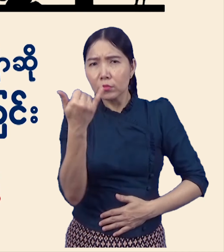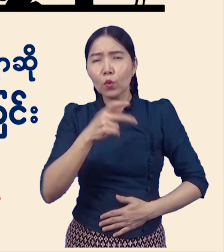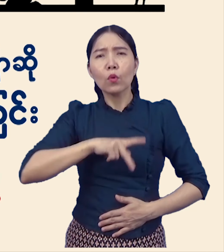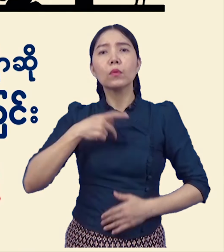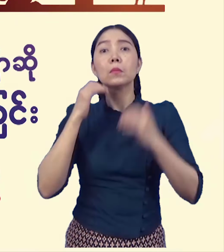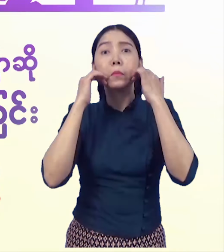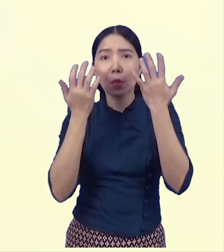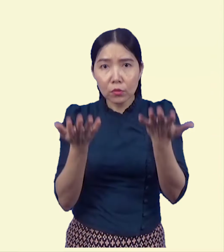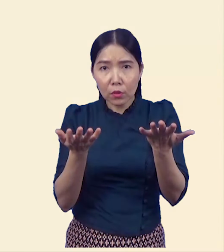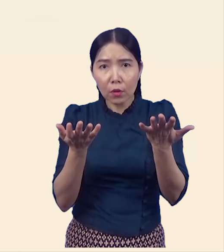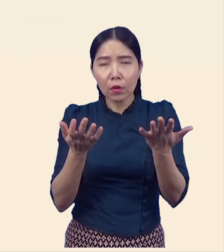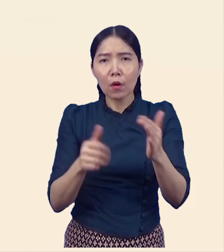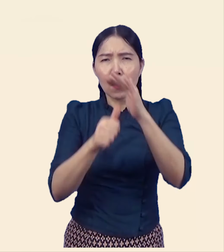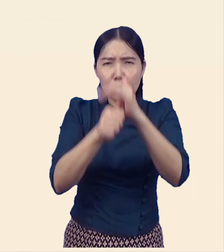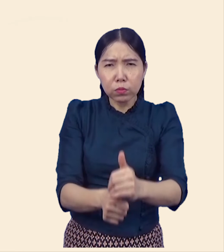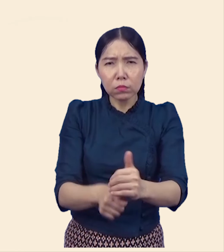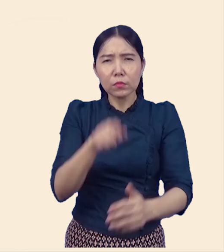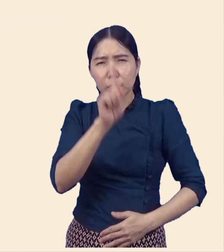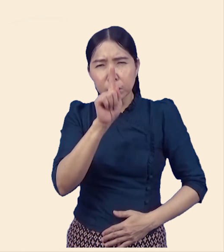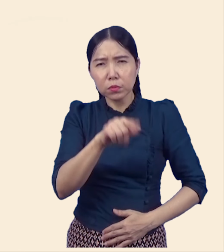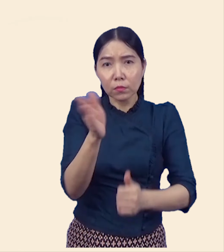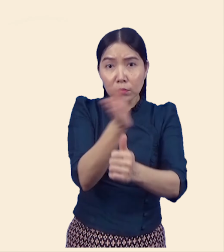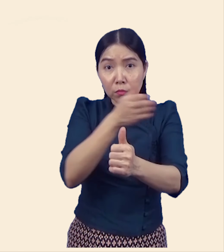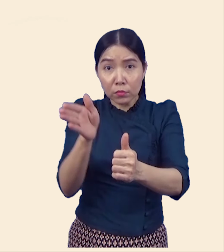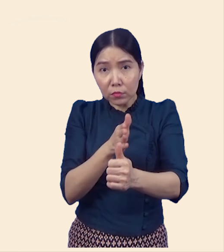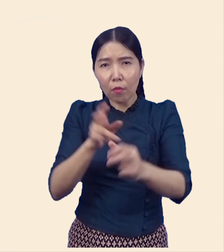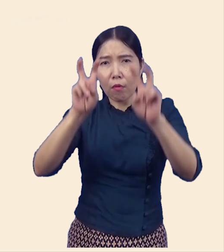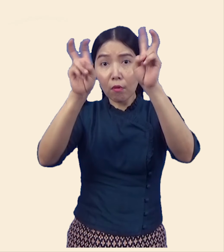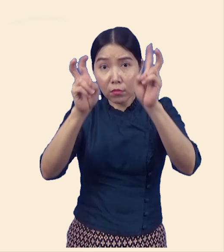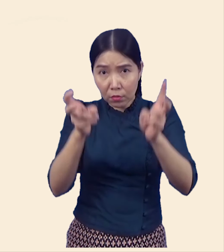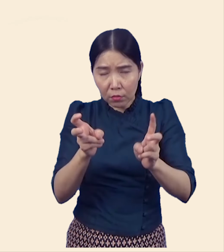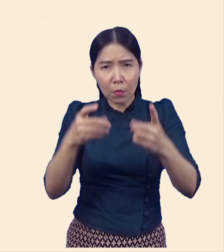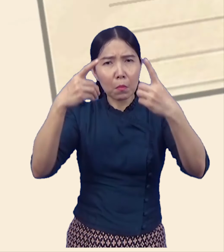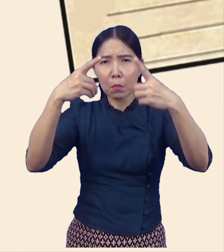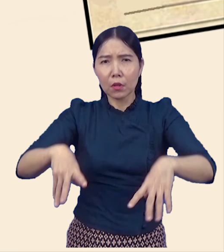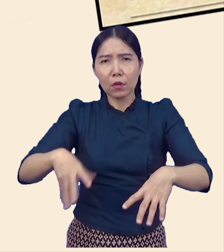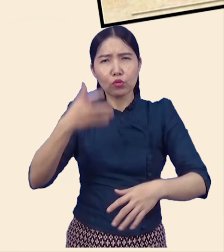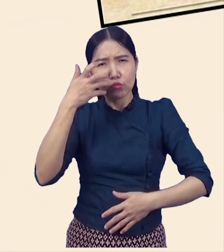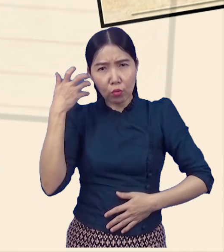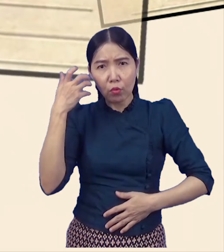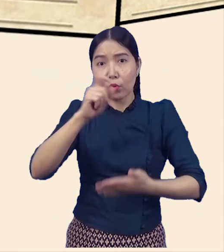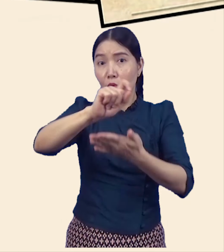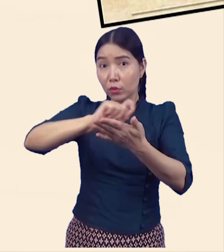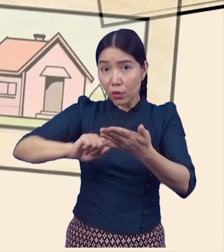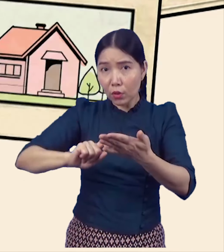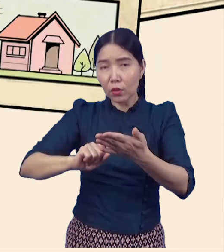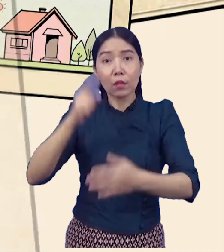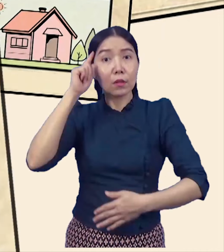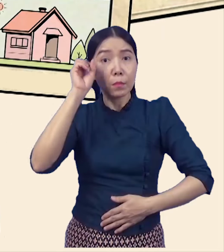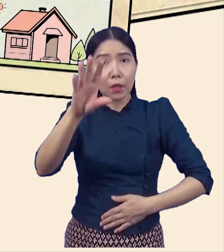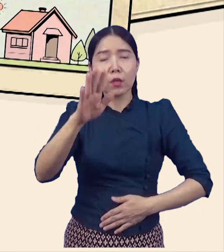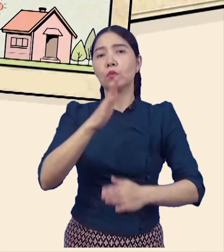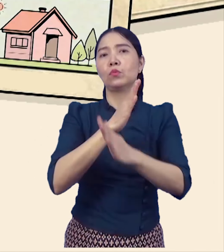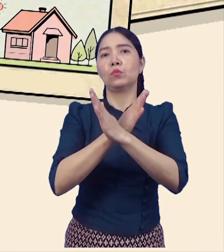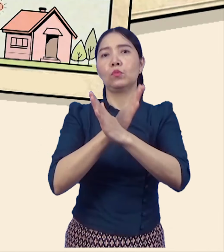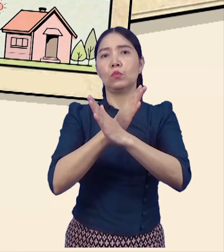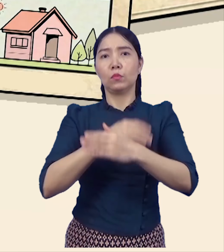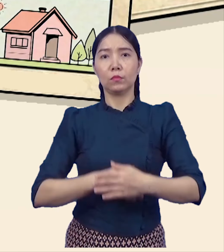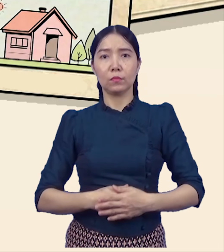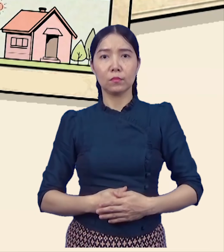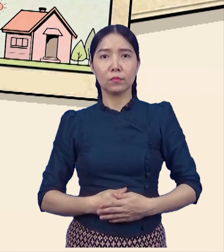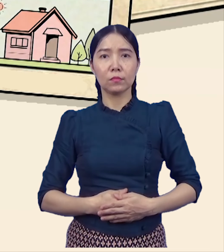ပ ါအကျန်းဖတ်မှုမှလွတ်မြောက်လာသူနှင့်ပတ်သက်သောကိုယ်ရေးအချက်လက်များမိသူမိဝါဖြစ်နိုင်သည်ဆိုသည်ကိုခံမှန်းသိရှိ